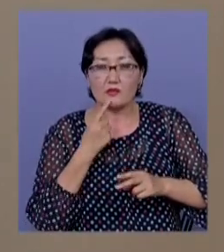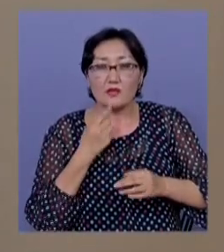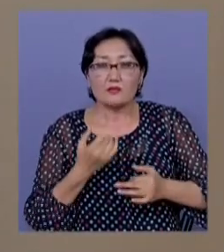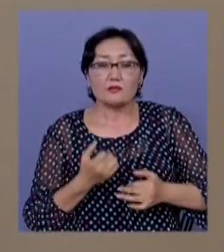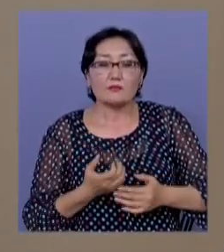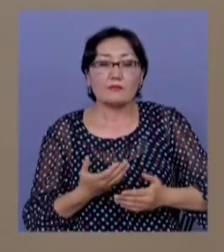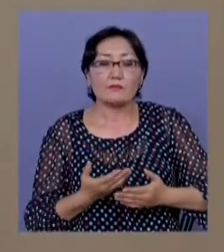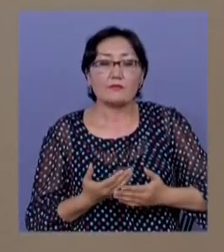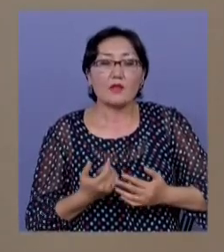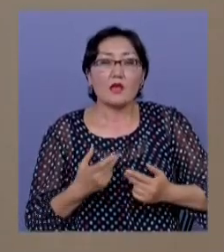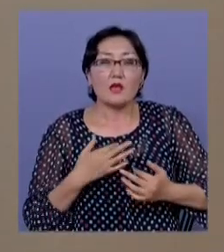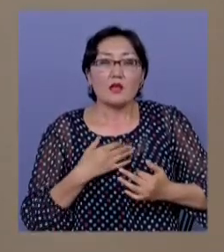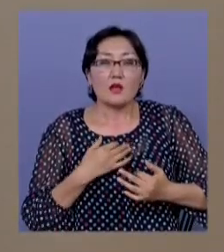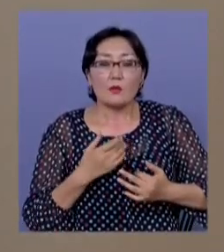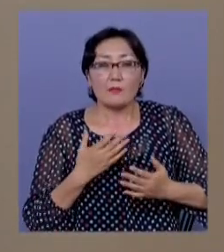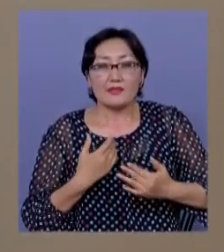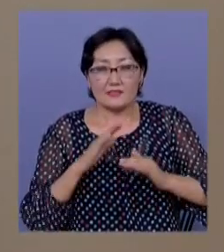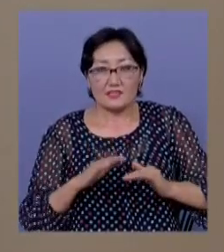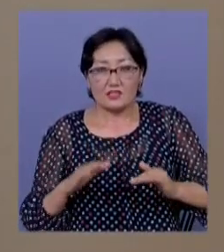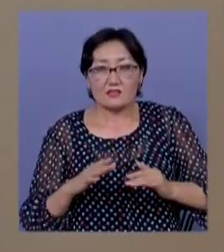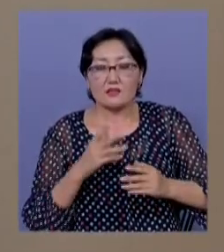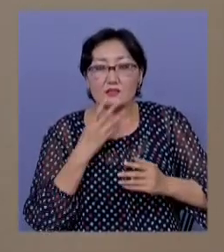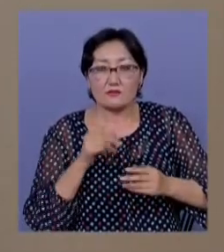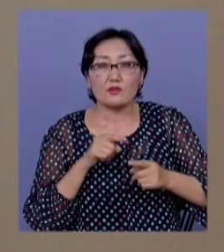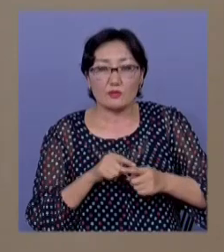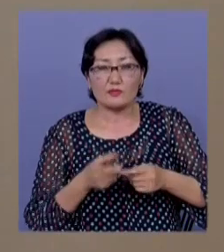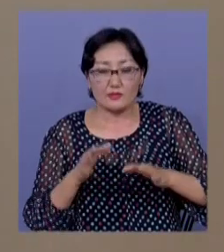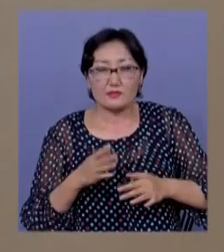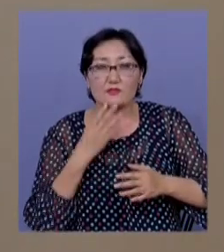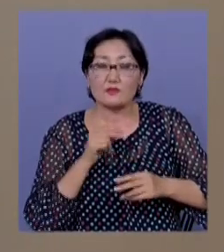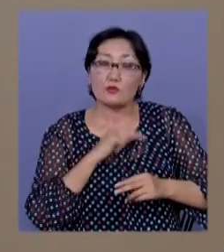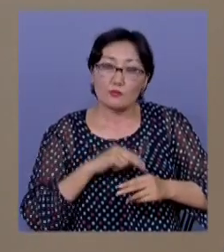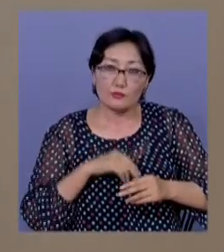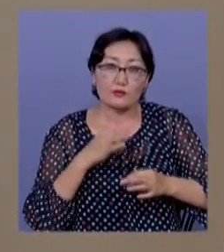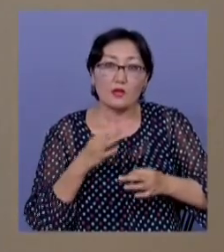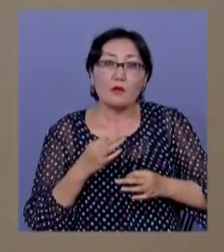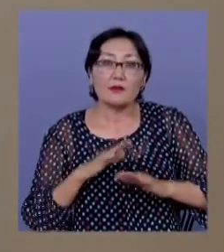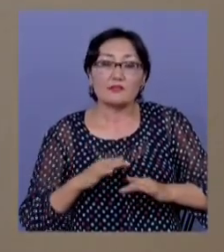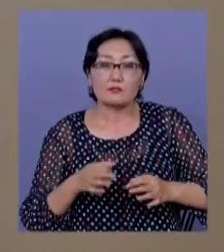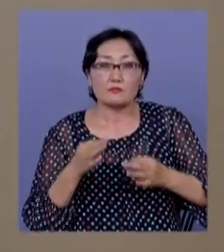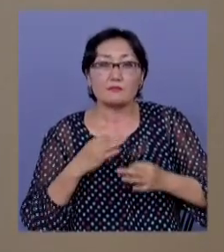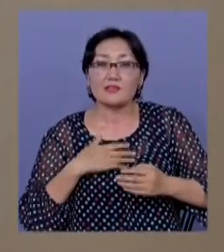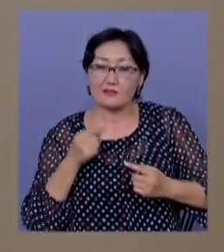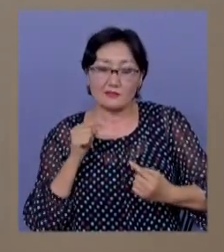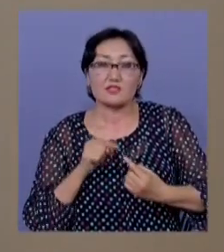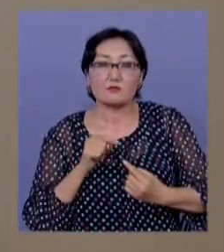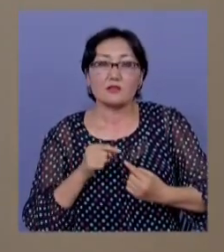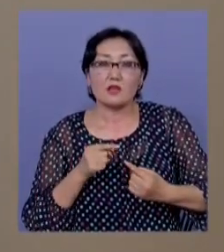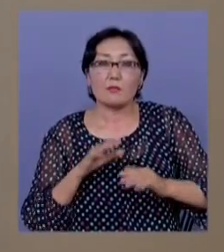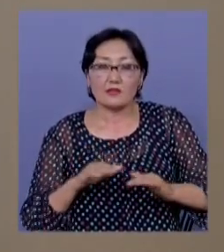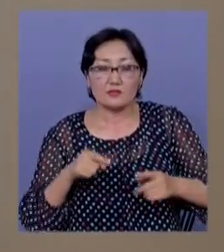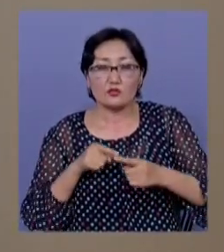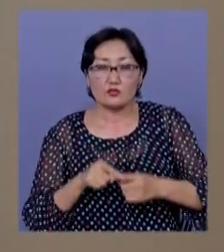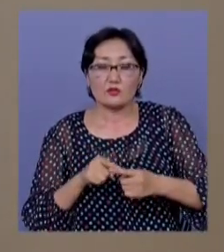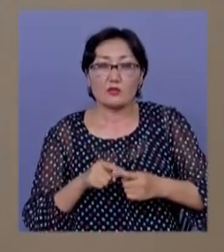осы жұмысыңды қойшы, осы жұмысыңды өз жұмысыңды істеші деп Жанаш еді. Мен қарсымын. Ол